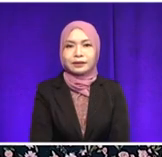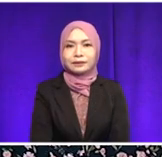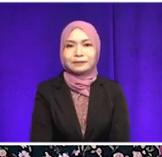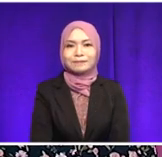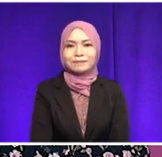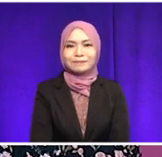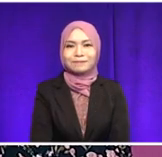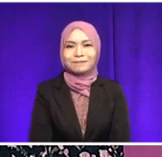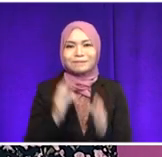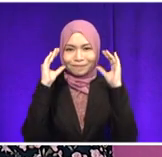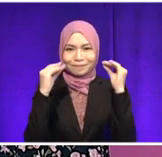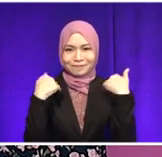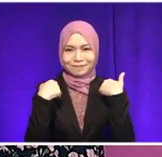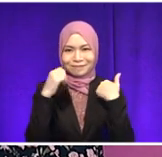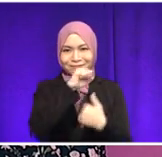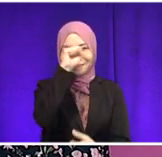sedikitlah